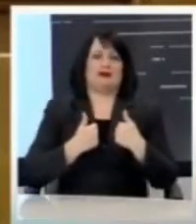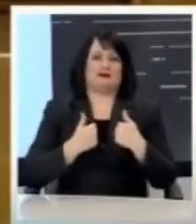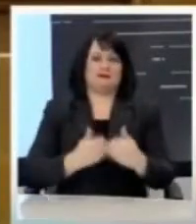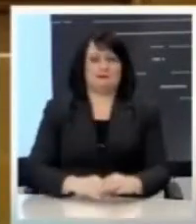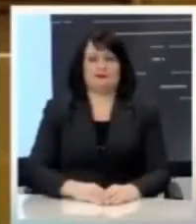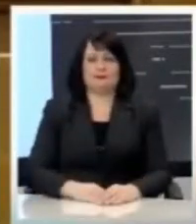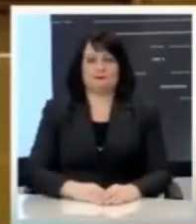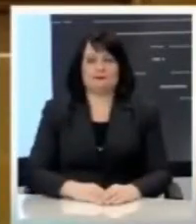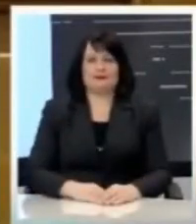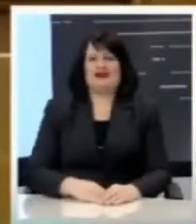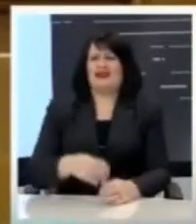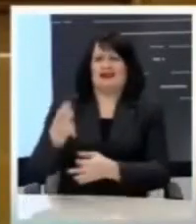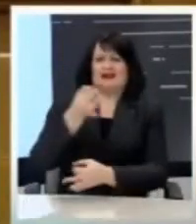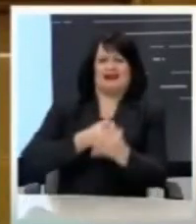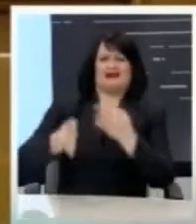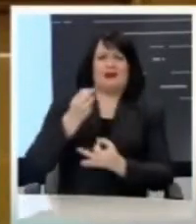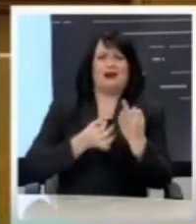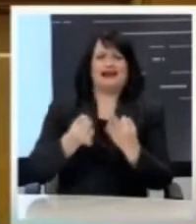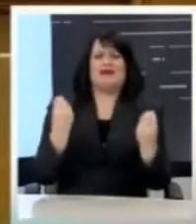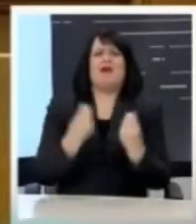Γίνεστε γραφικοί με αυτά που λέτε, το έχετε καταλάβει.